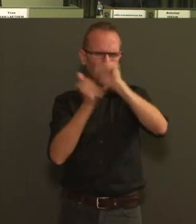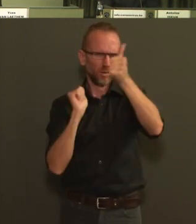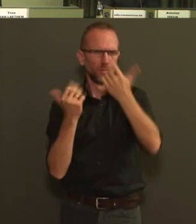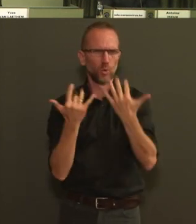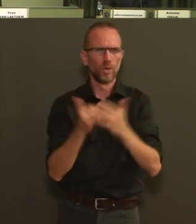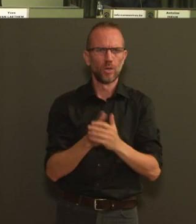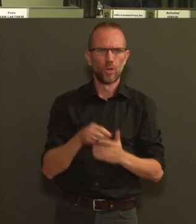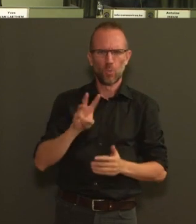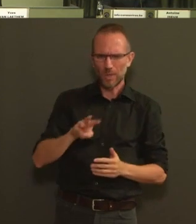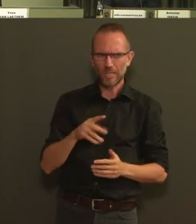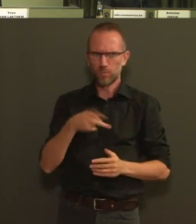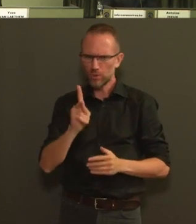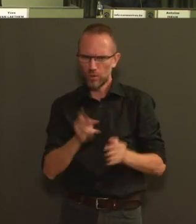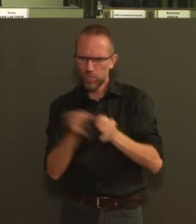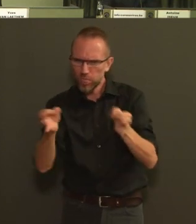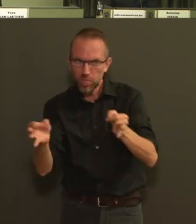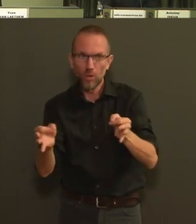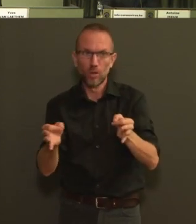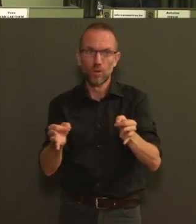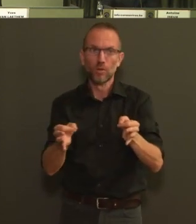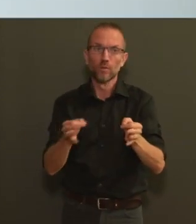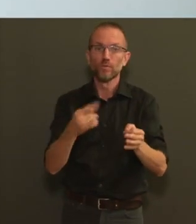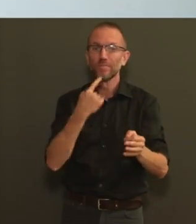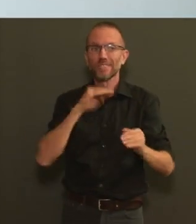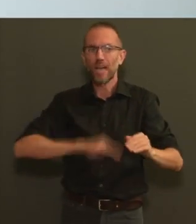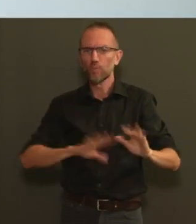des différences dans la politique de testing?